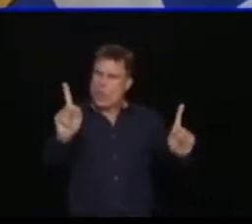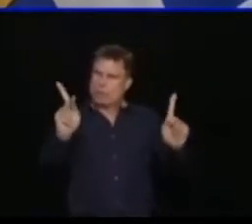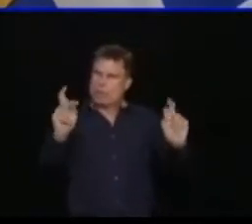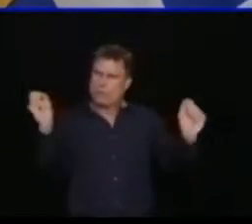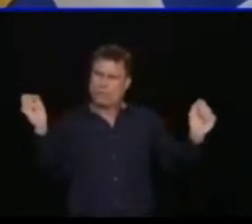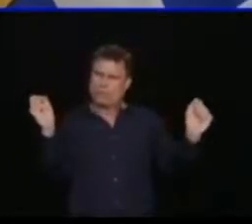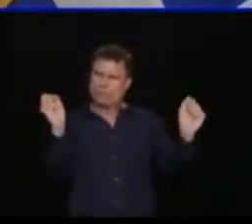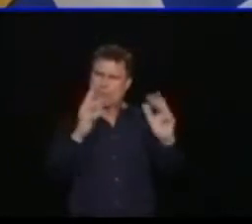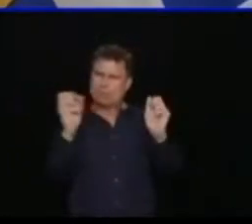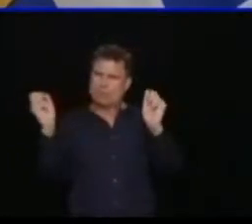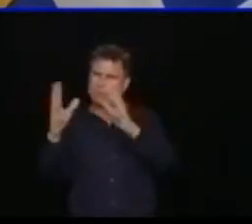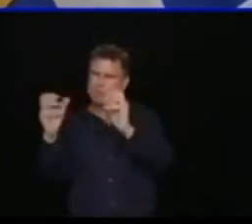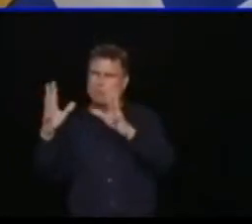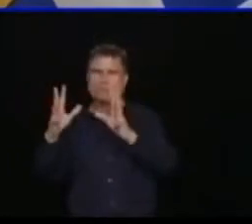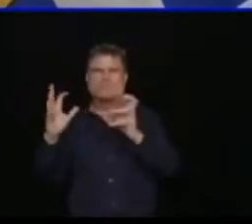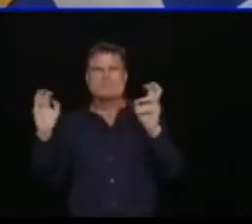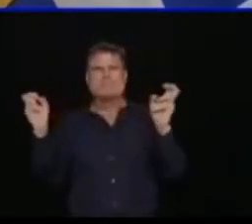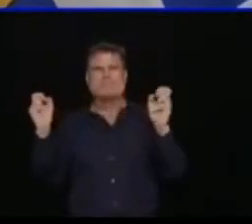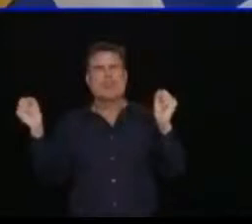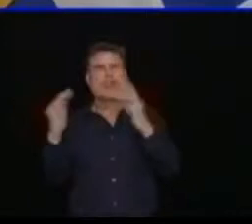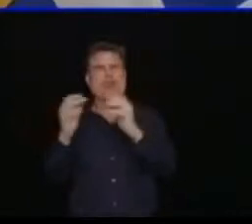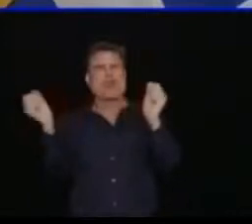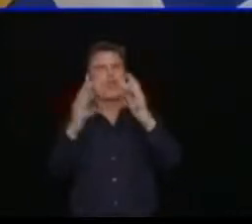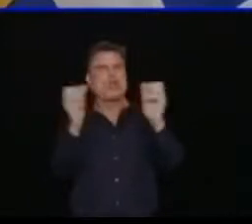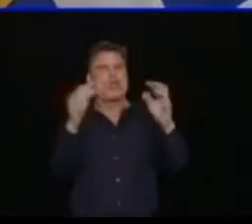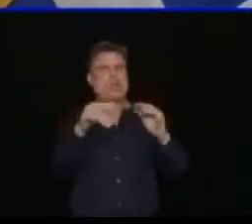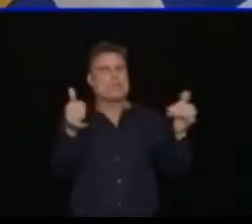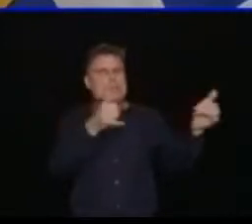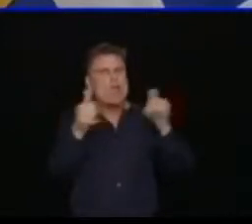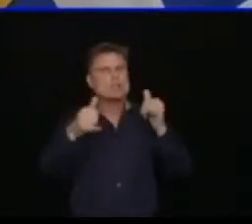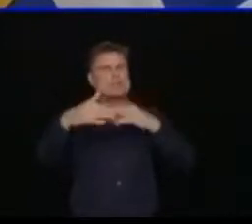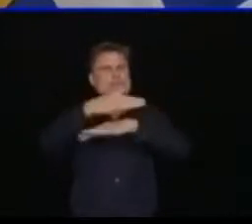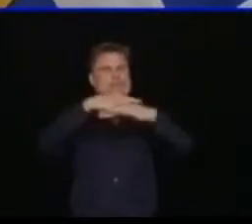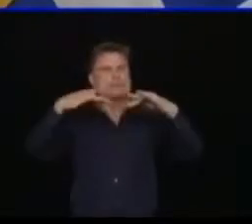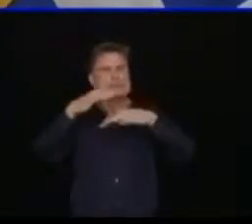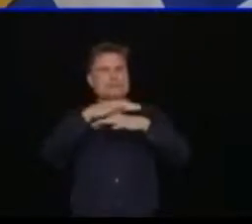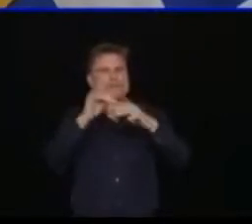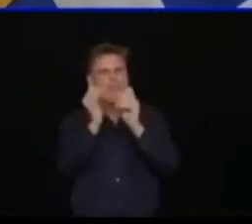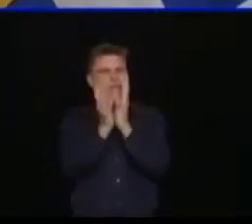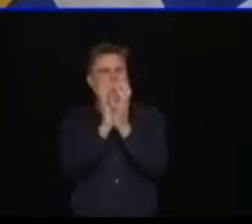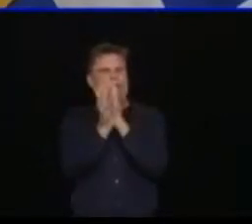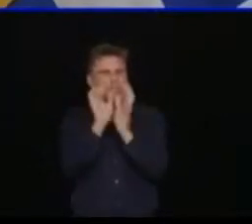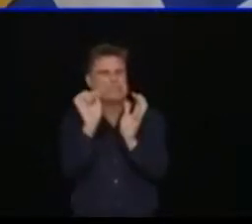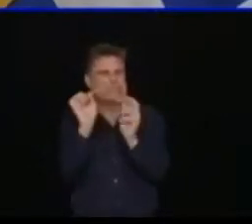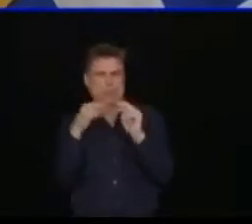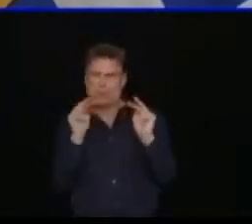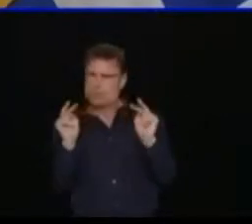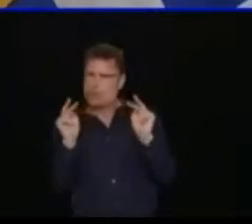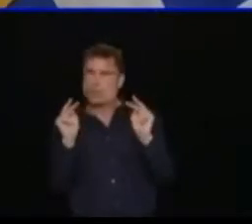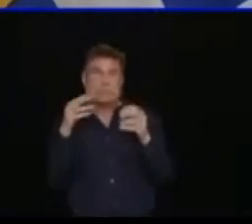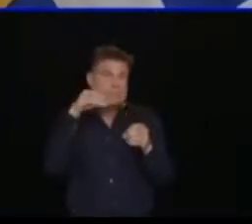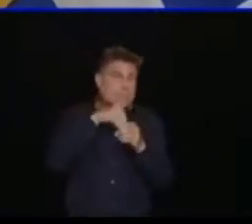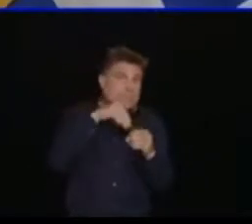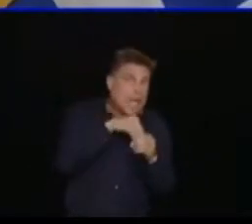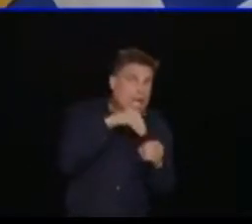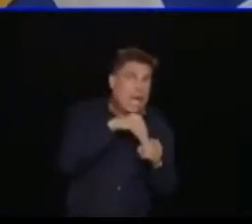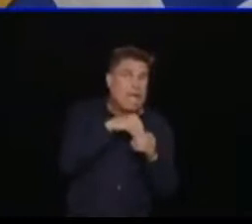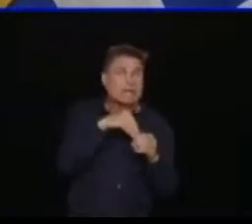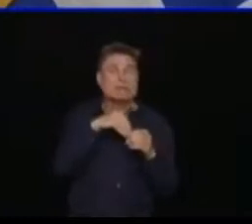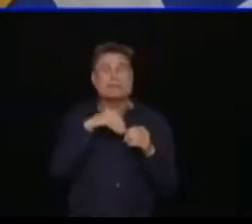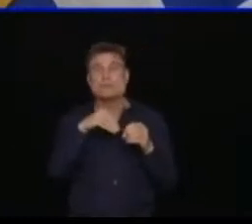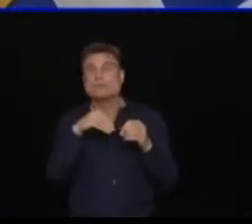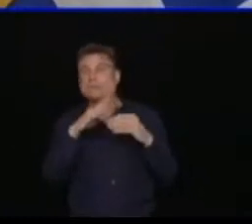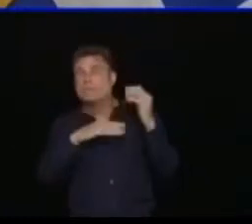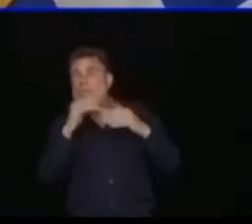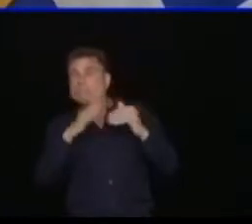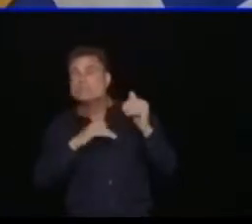主要是室内密闭环境，大家亲密接触那或者是经常待在室内，或者是在